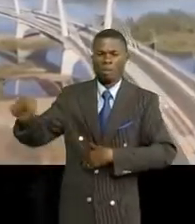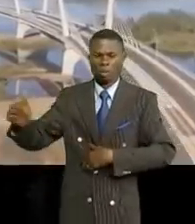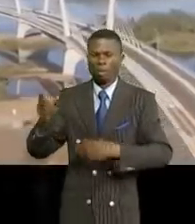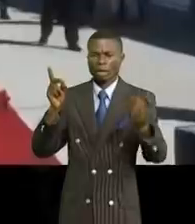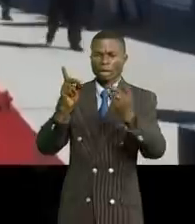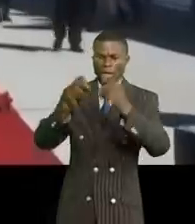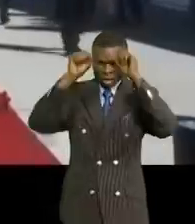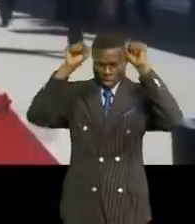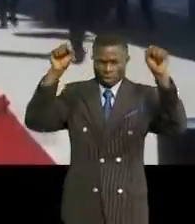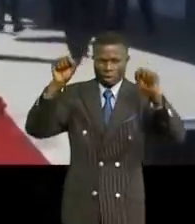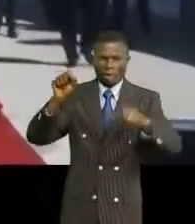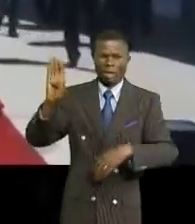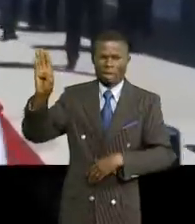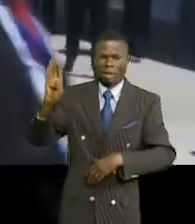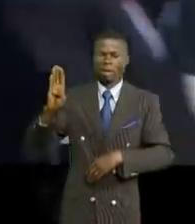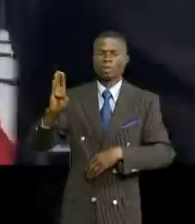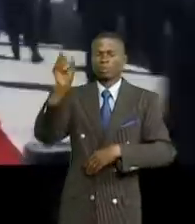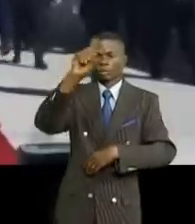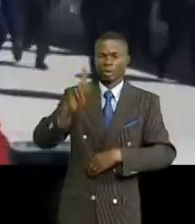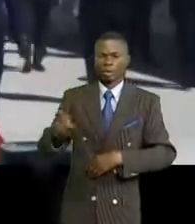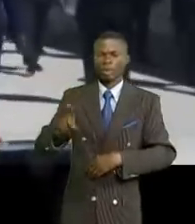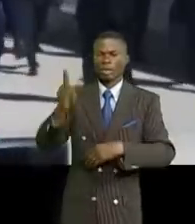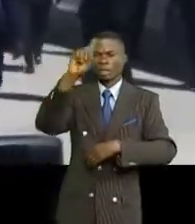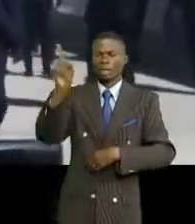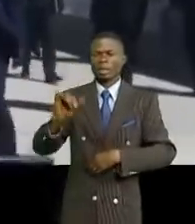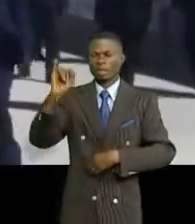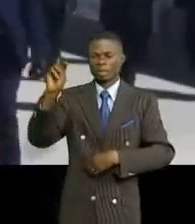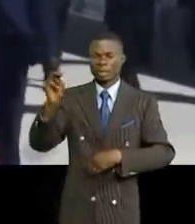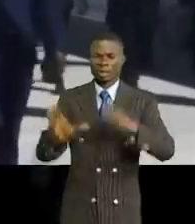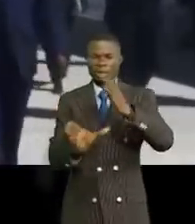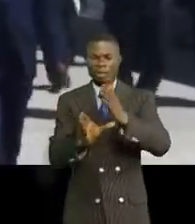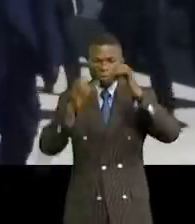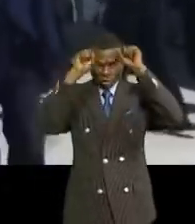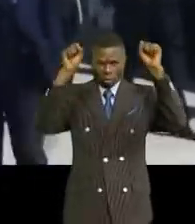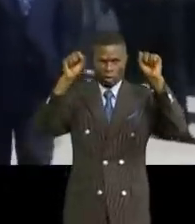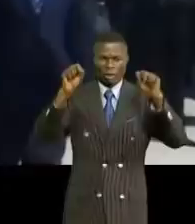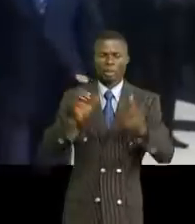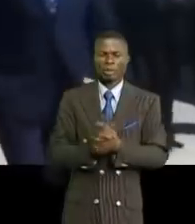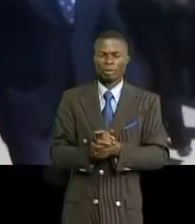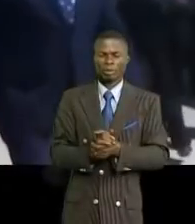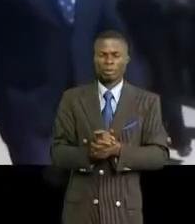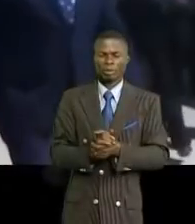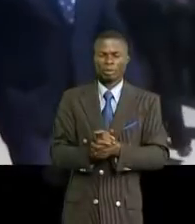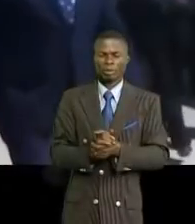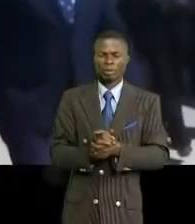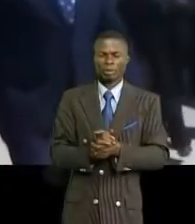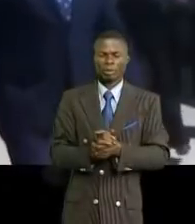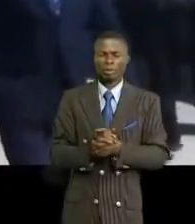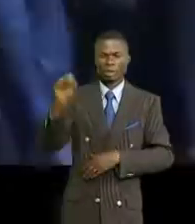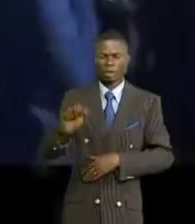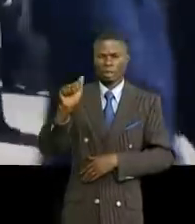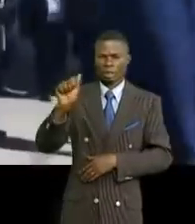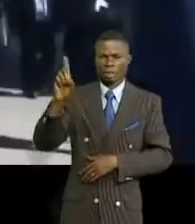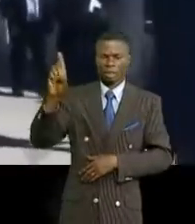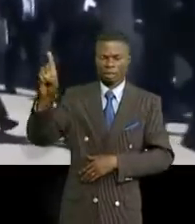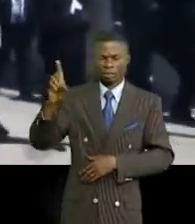bout'chou année nos envies qu'un zimbabwéen le vice président namibien la synthèse générale là iny sud